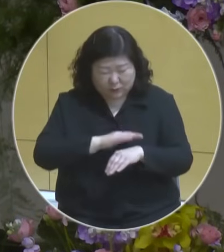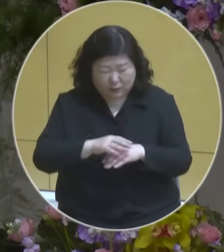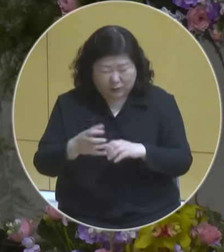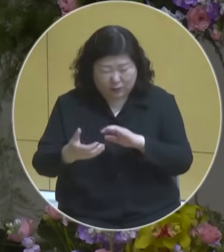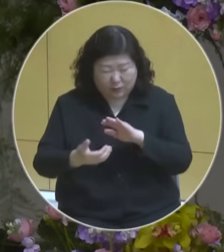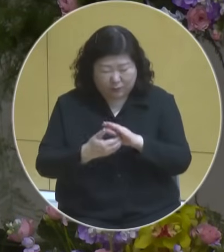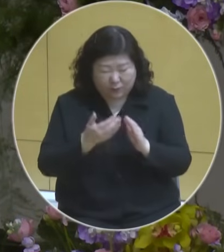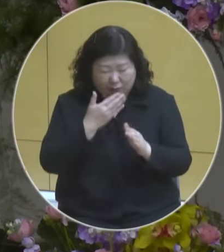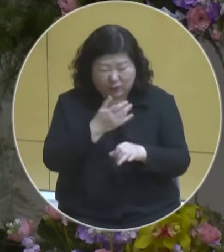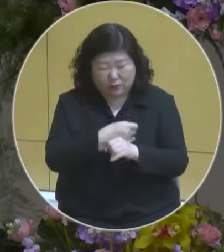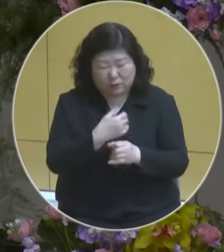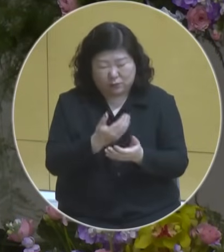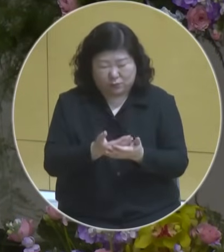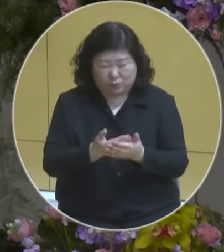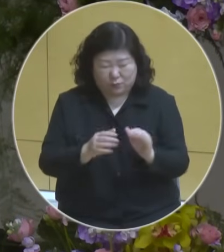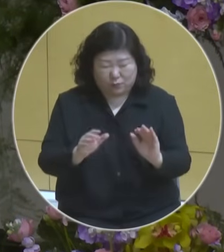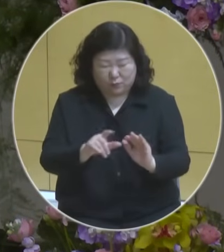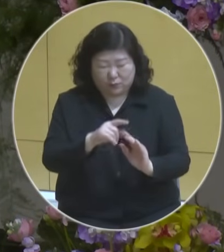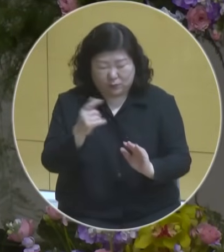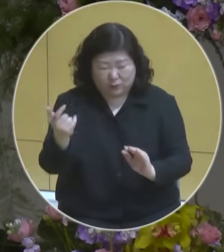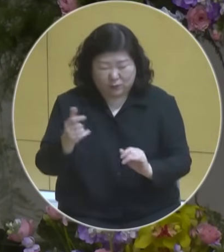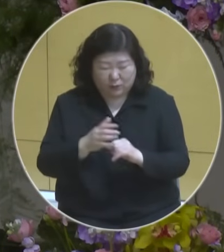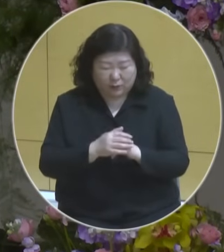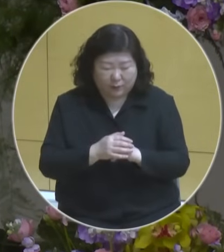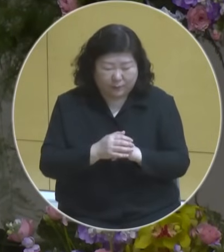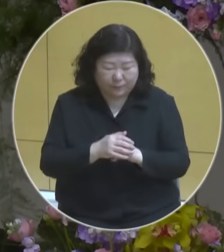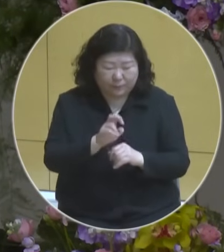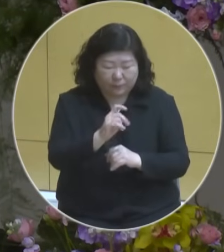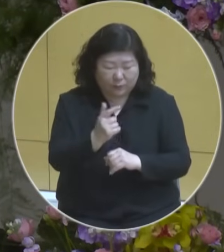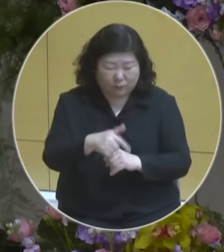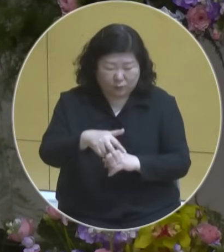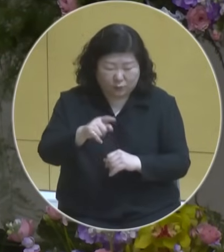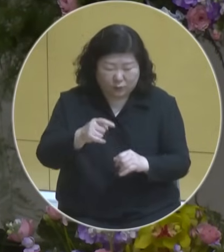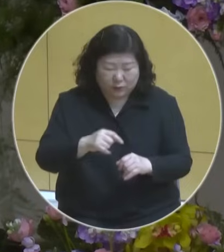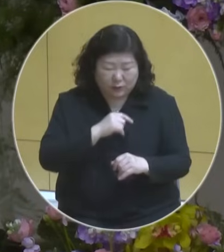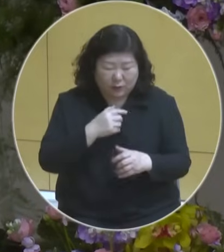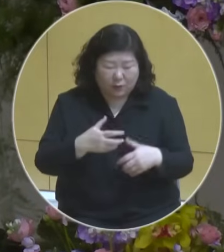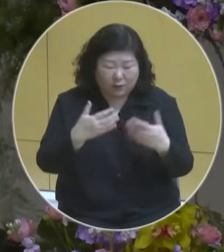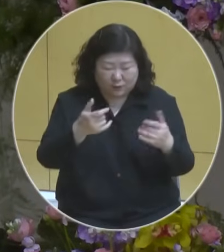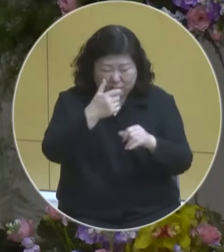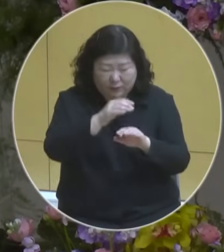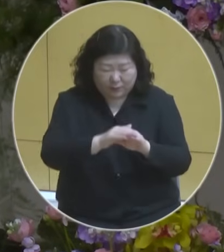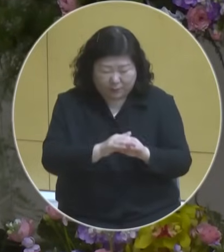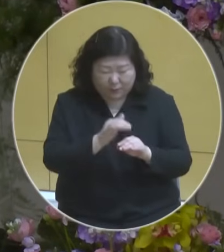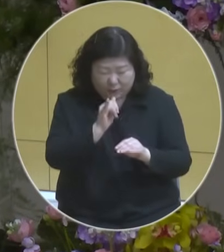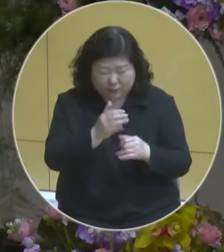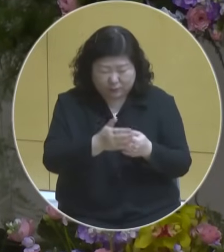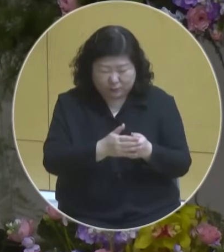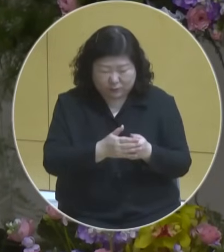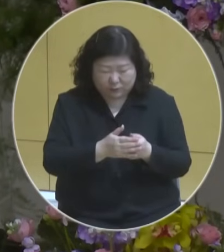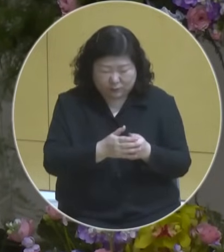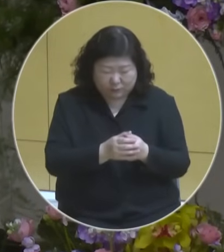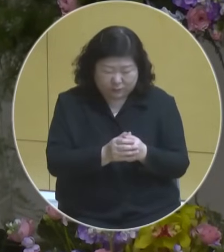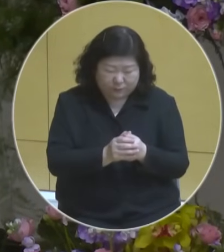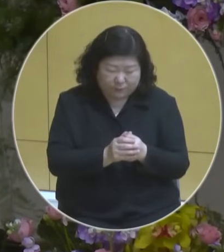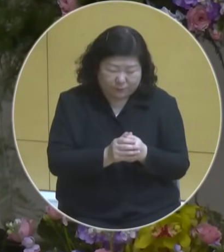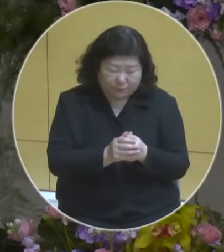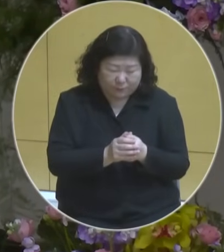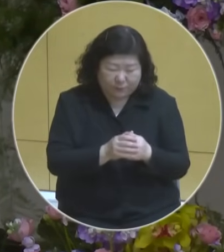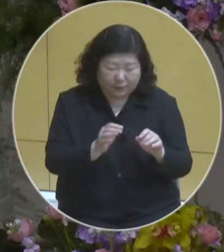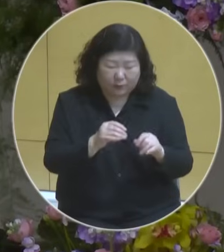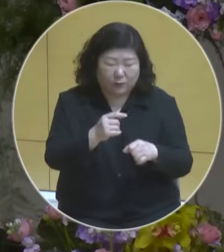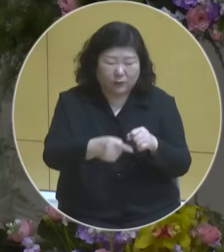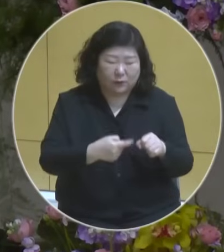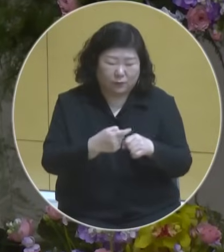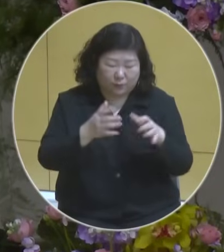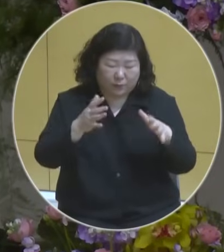오늘 저녁에는 목자 헌신 예배를 드리게 됩니다 올 한해 강 목장에 베풀어 주실 하나님의 은혜를 기대하며